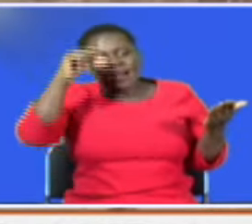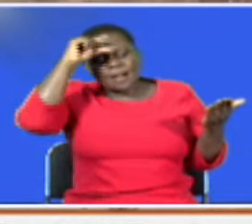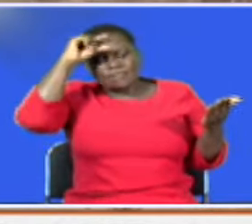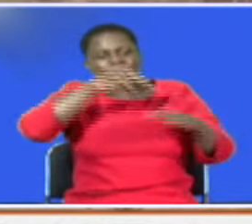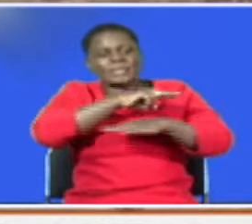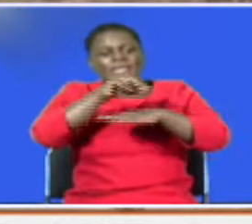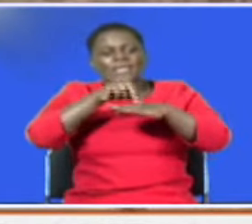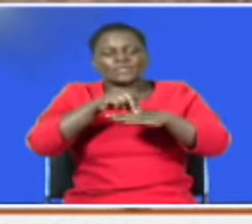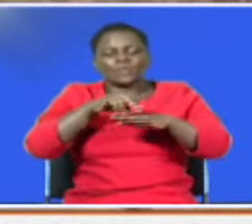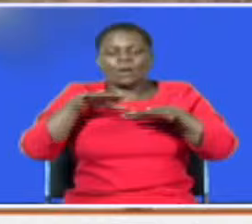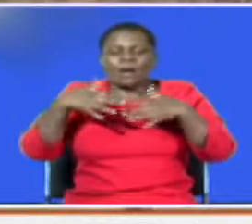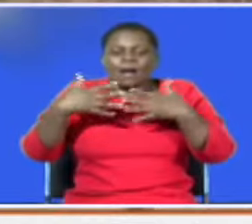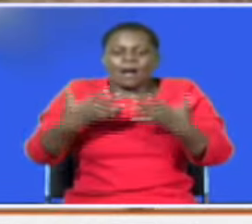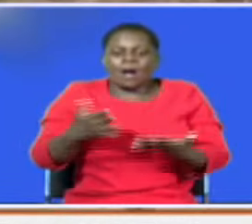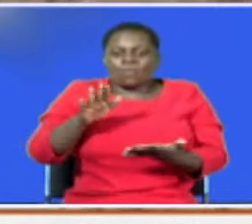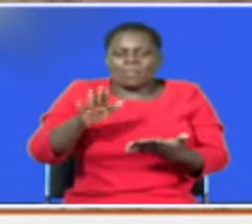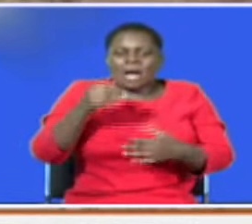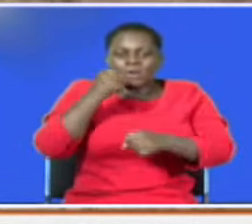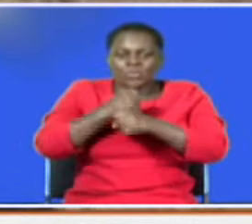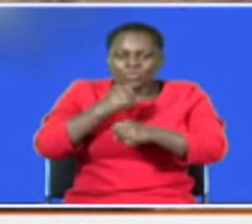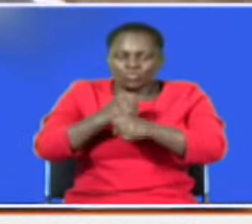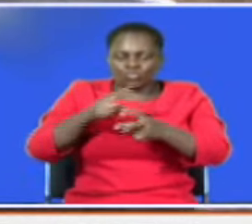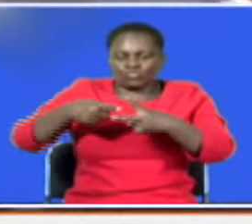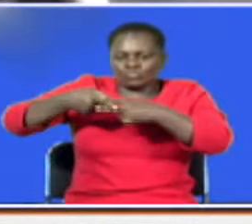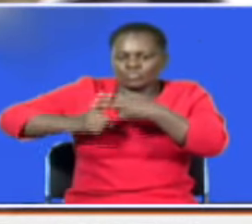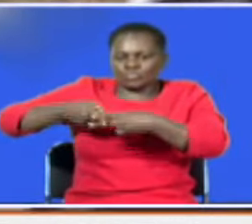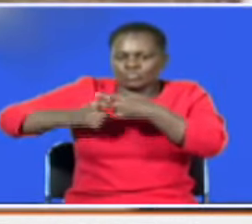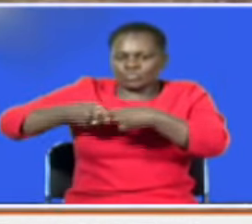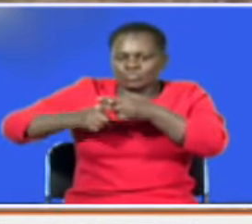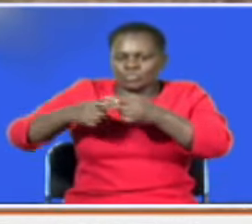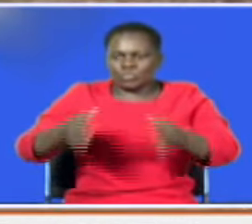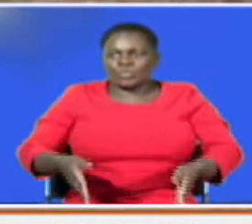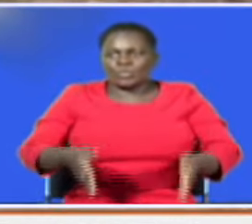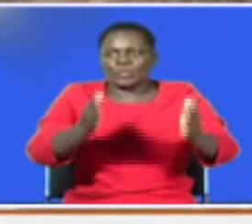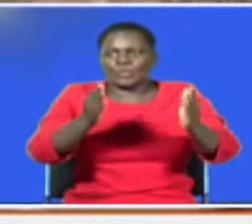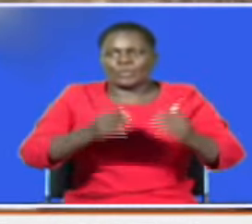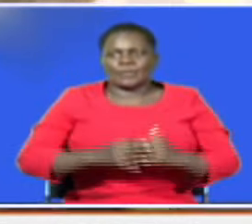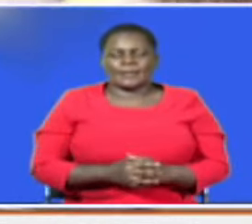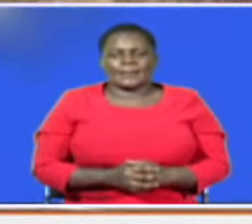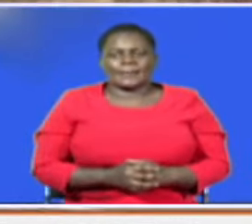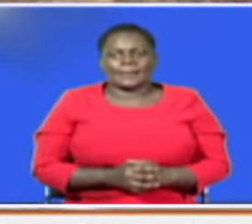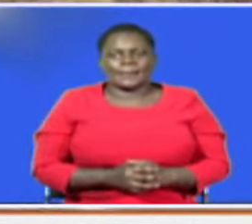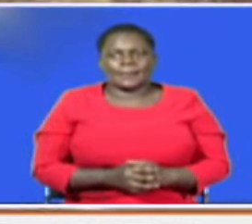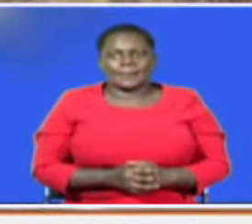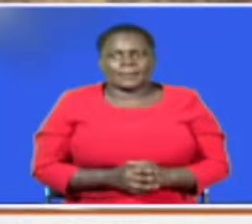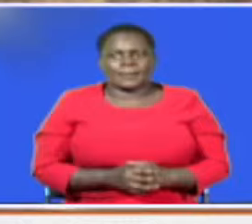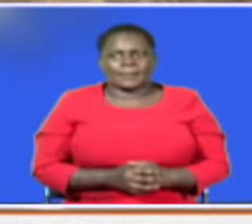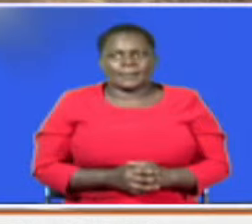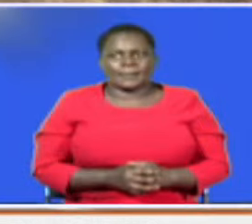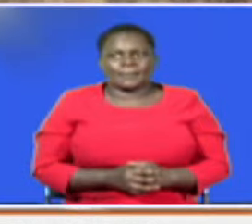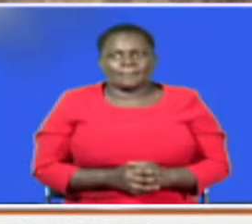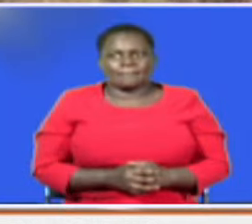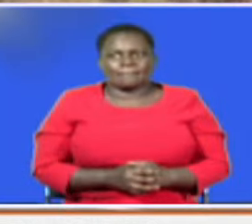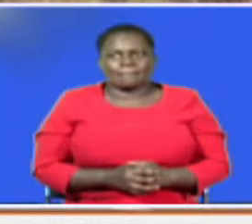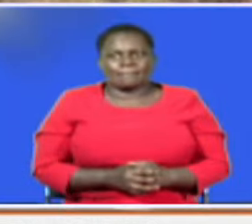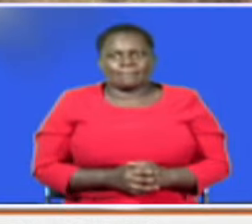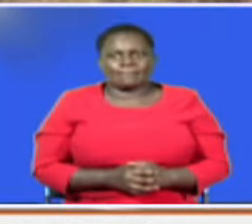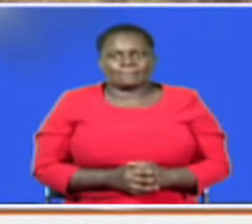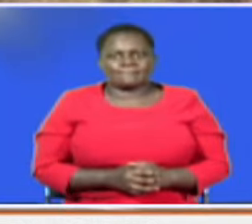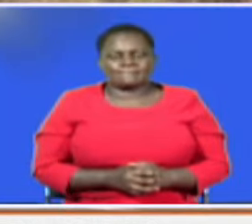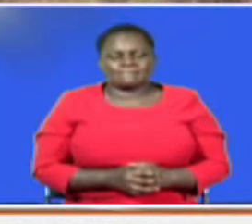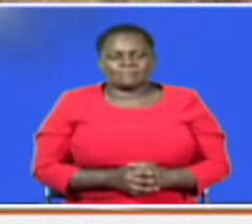kuu kuona ni namna gani itafanya marekebisho. Steven Zioka, KTN, kutoka eneo la Chwani, kaunti ya